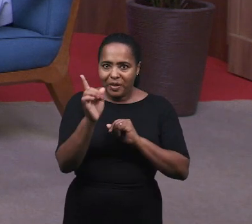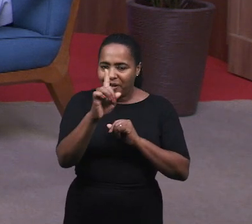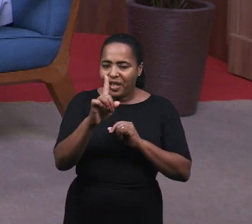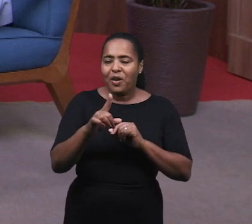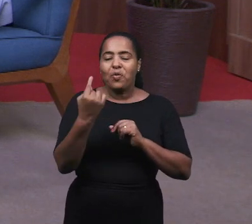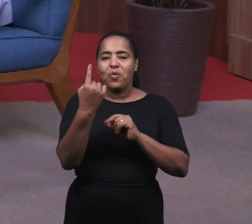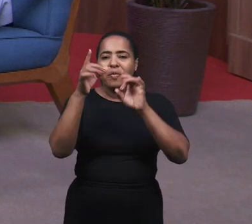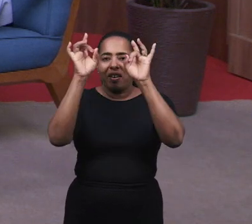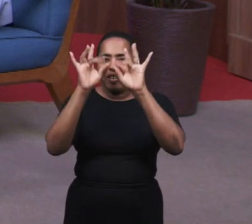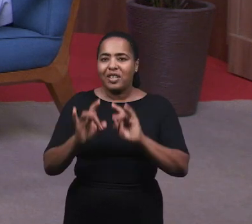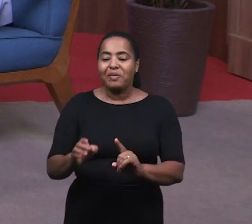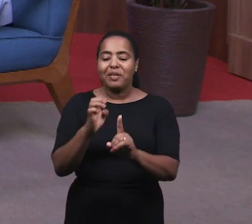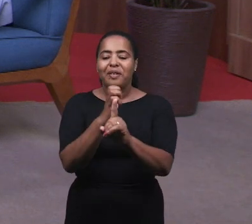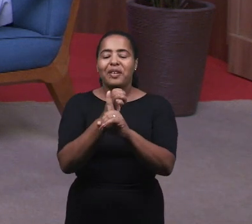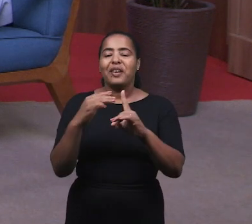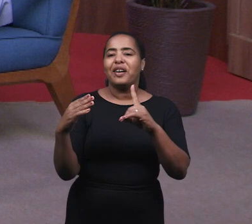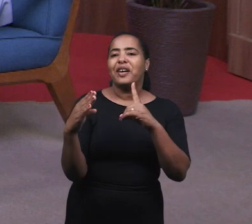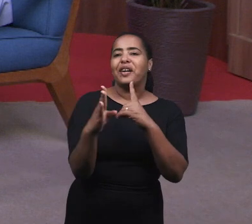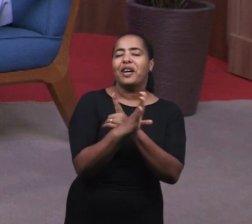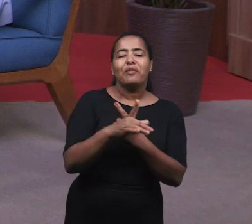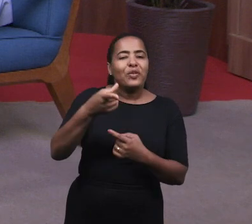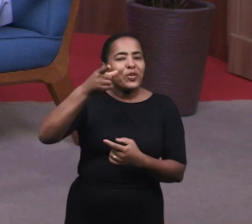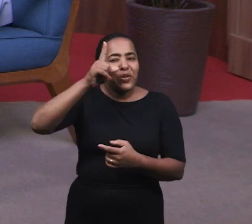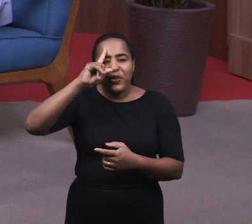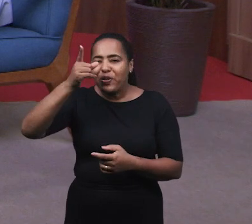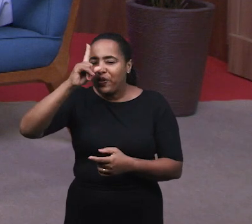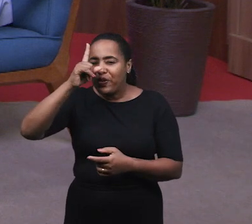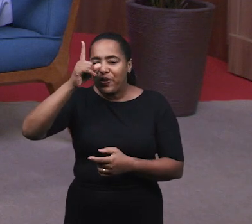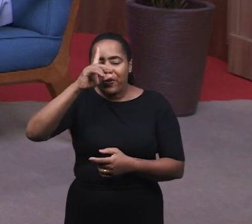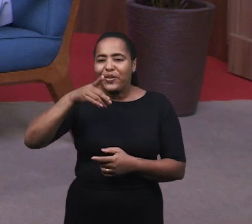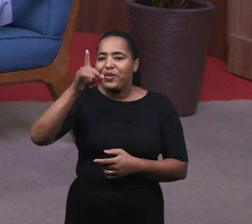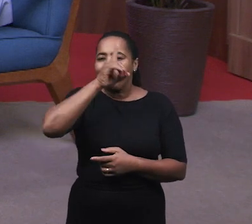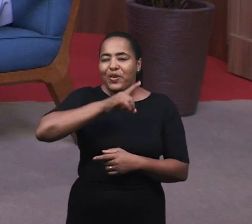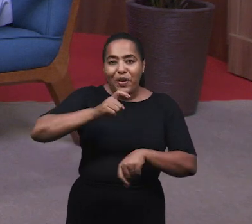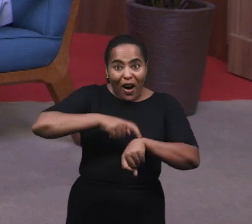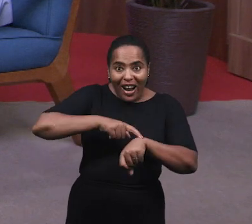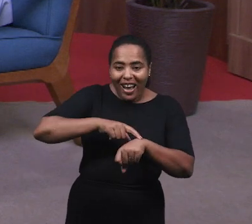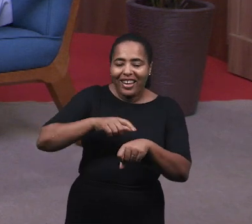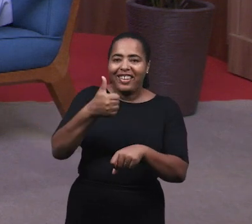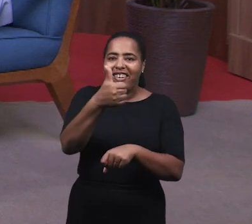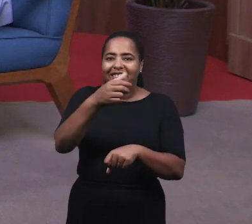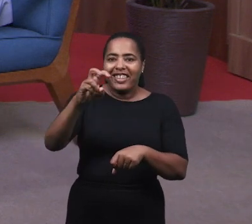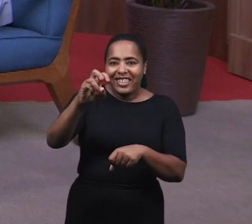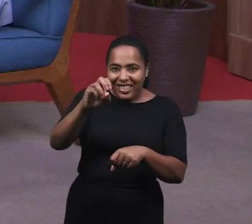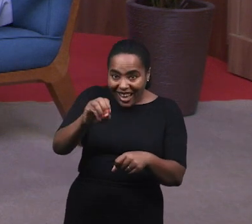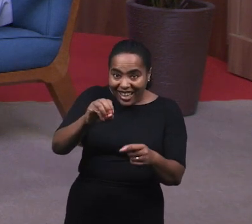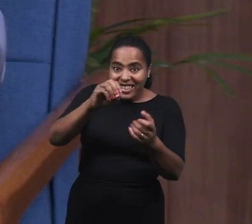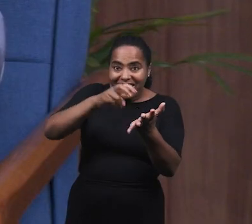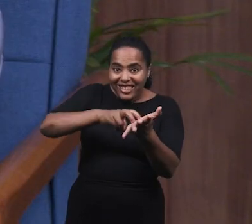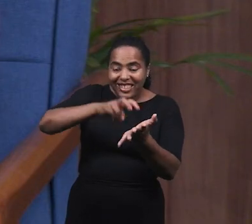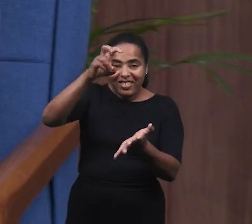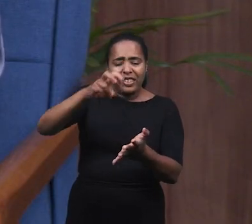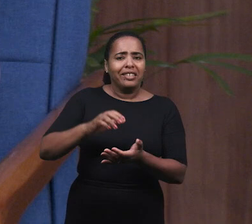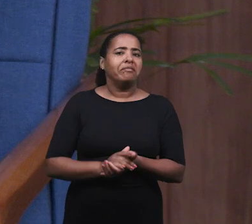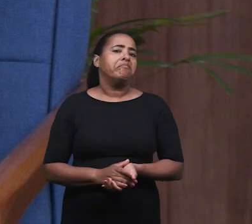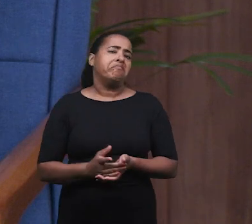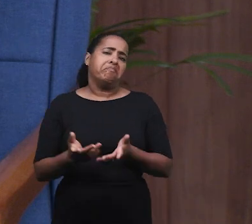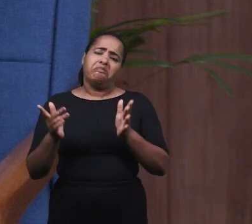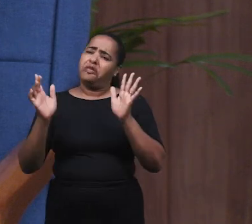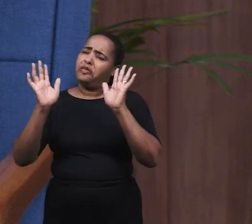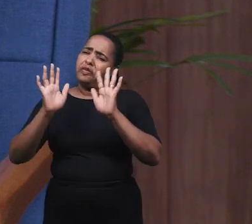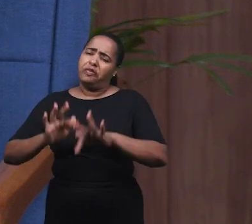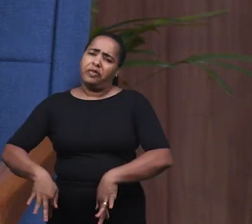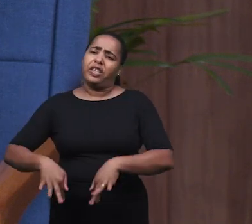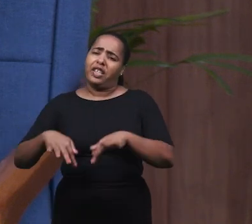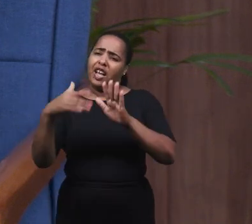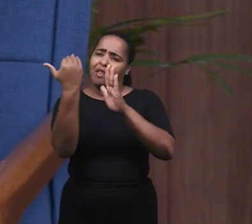au canal de l'Église chrétienne Maranatha sur YouTube et ne ratez pas nos programmations. Une est spéciale, l'école biblique dominicale, qui est diffusée tous les